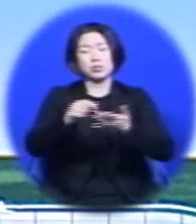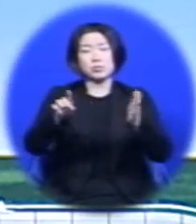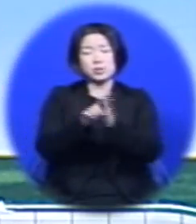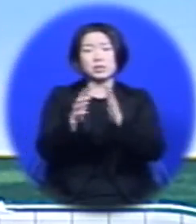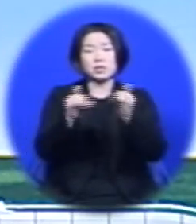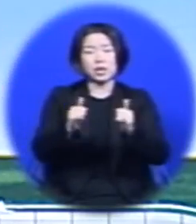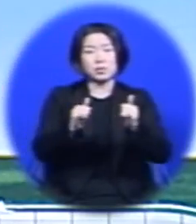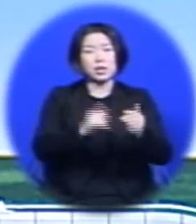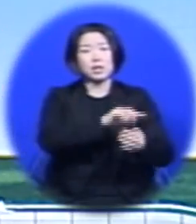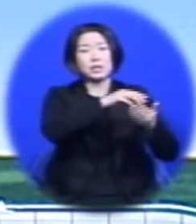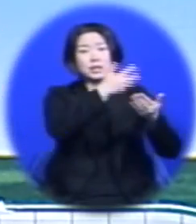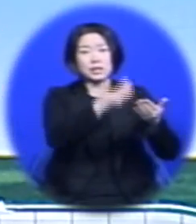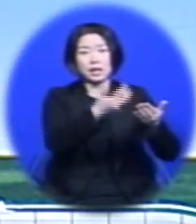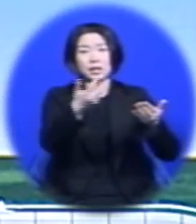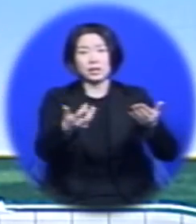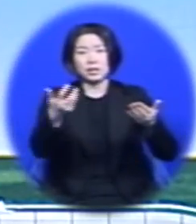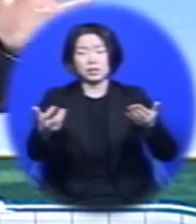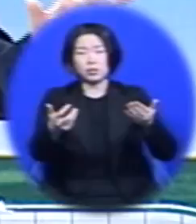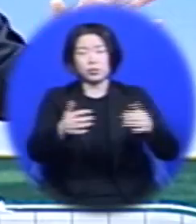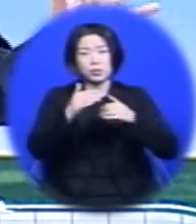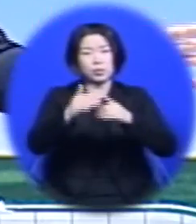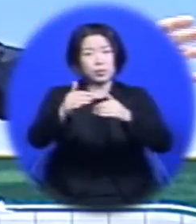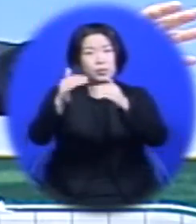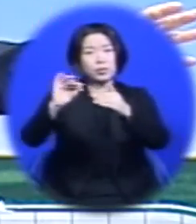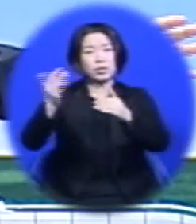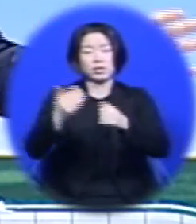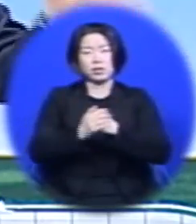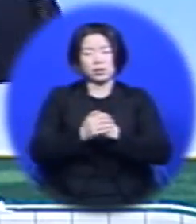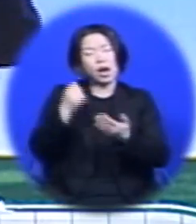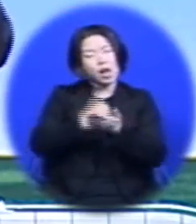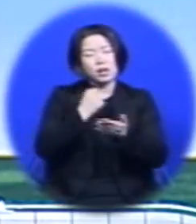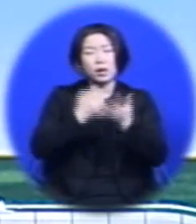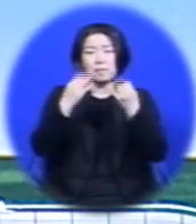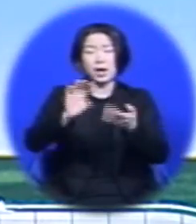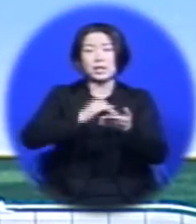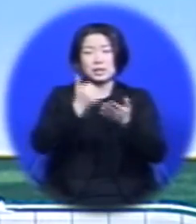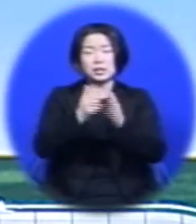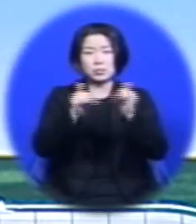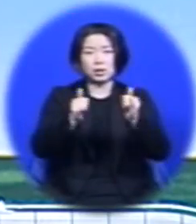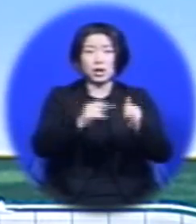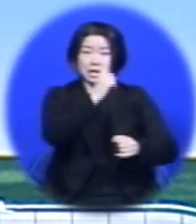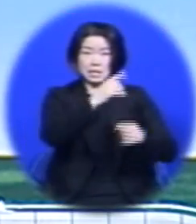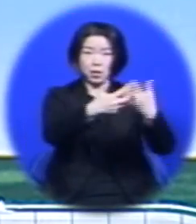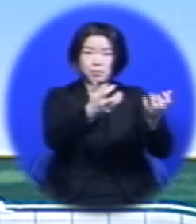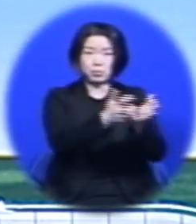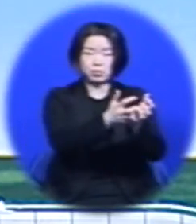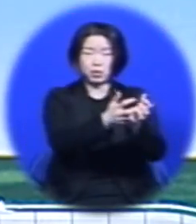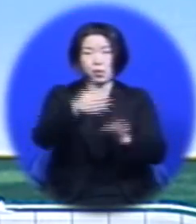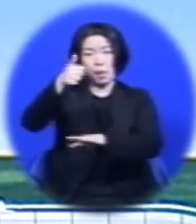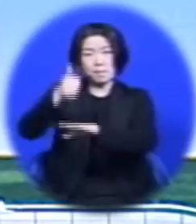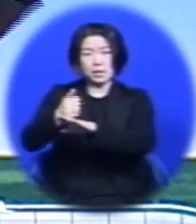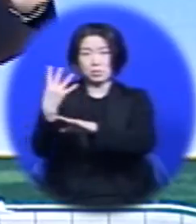고르게 거쳐 갑니다 그런데 안타깝게도 많은 그리스도인들은 첫 번째 토 막과 마지막 토막난 연결시킵니다